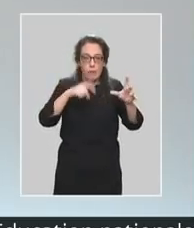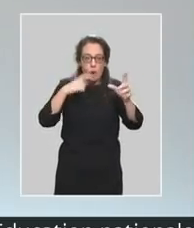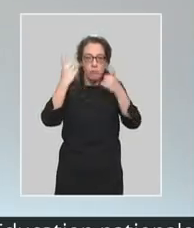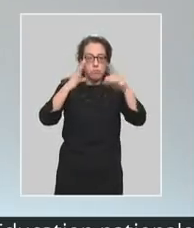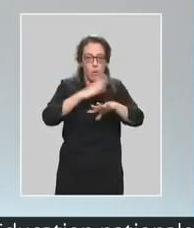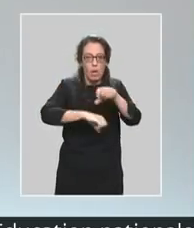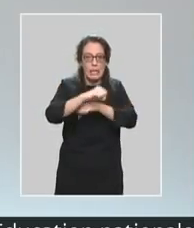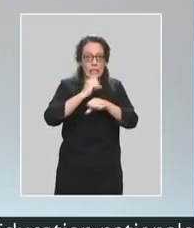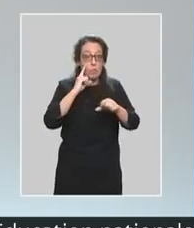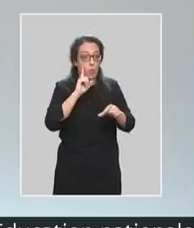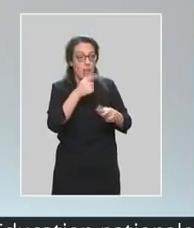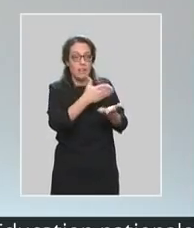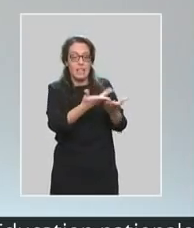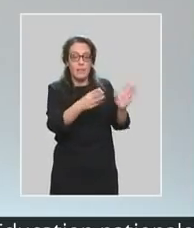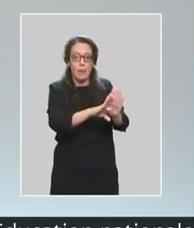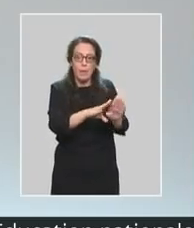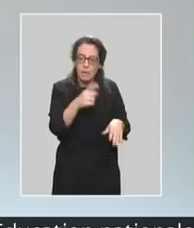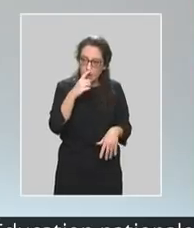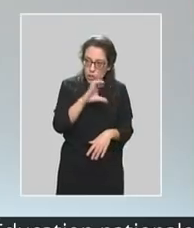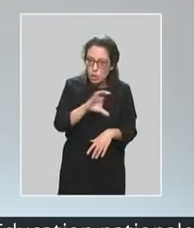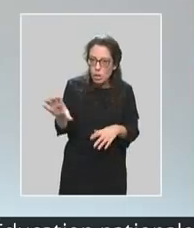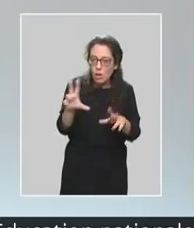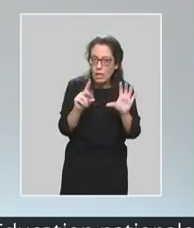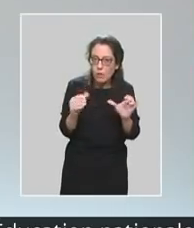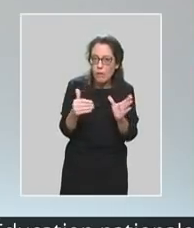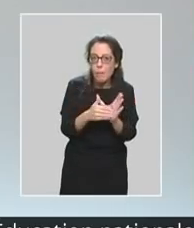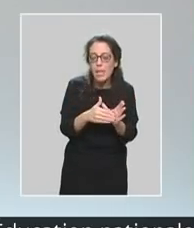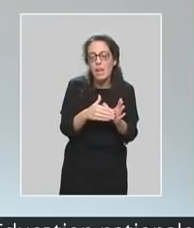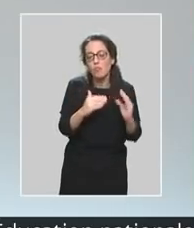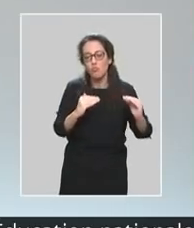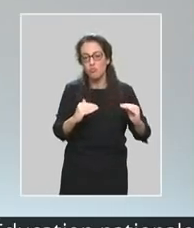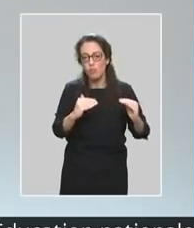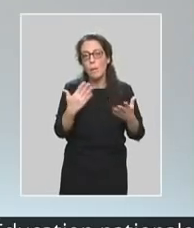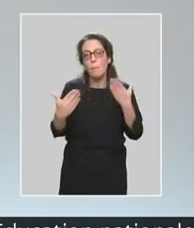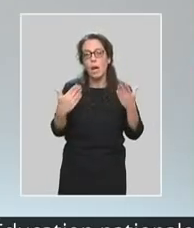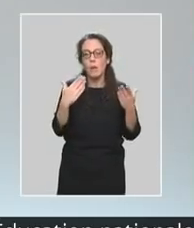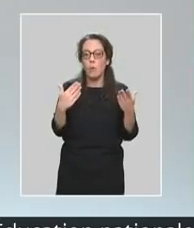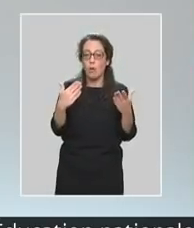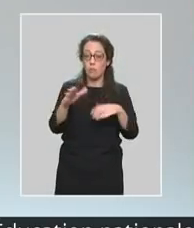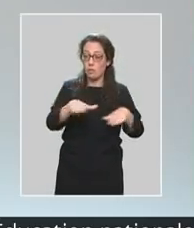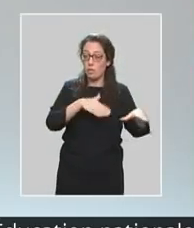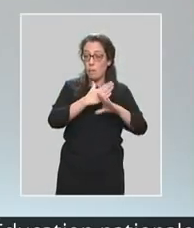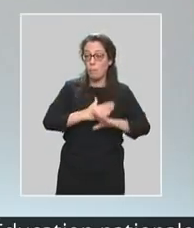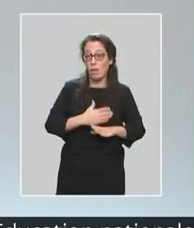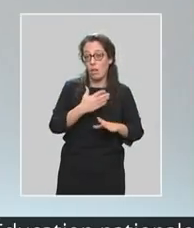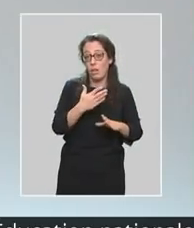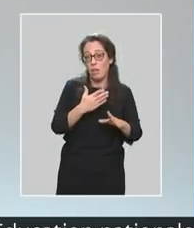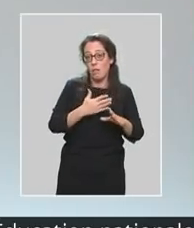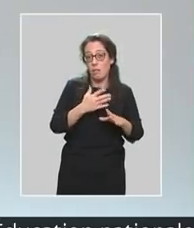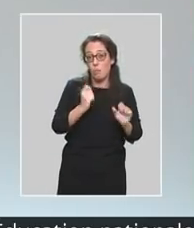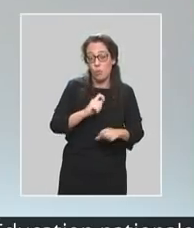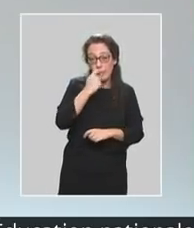dans ce système-là. Et vous voyez bien que c'est un chiffre assez bas par rapport à la capacité générale du système à tester chaque semaine.